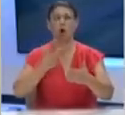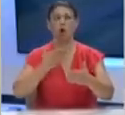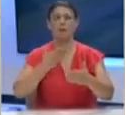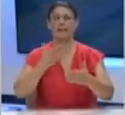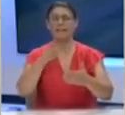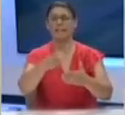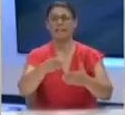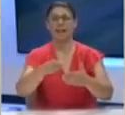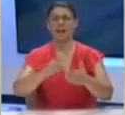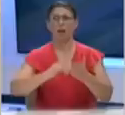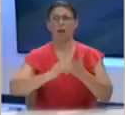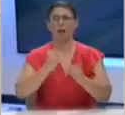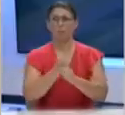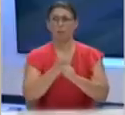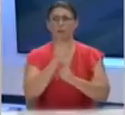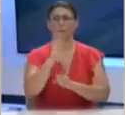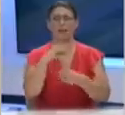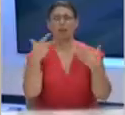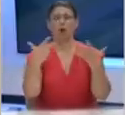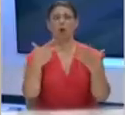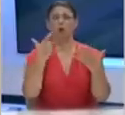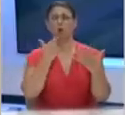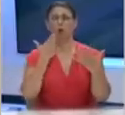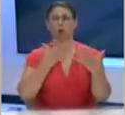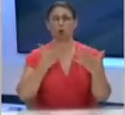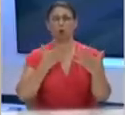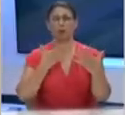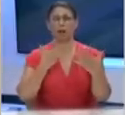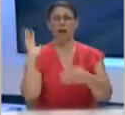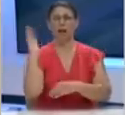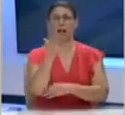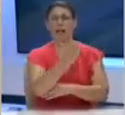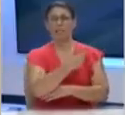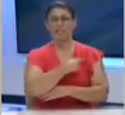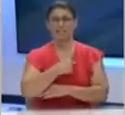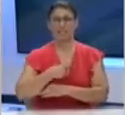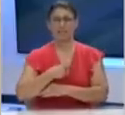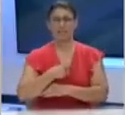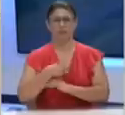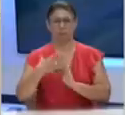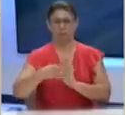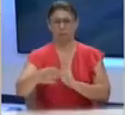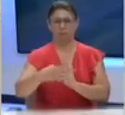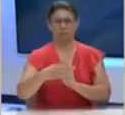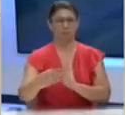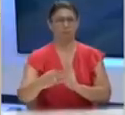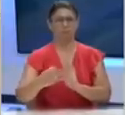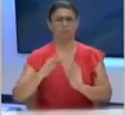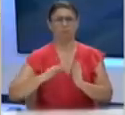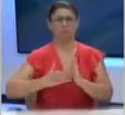υπηρεσία είναι τα 58 έτη. Τα δασαρχεία φαίνεται να είναι δραματικά υποστελεχωμένα. Το